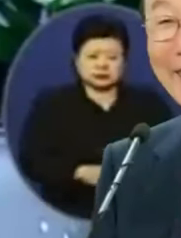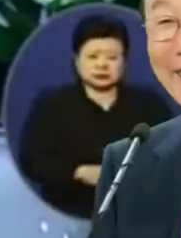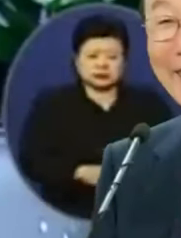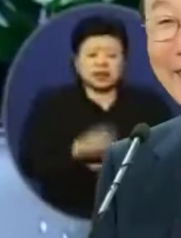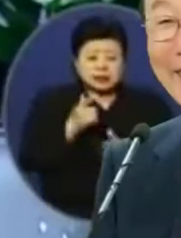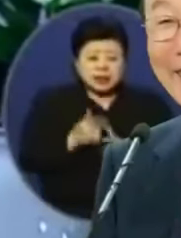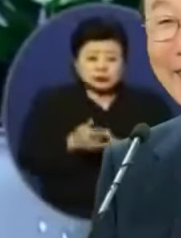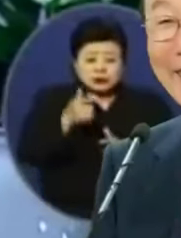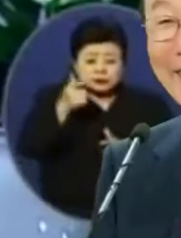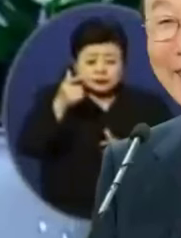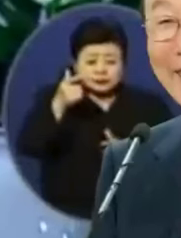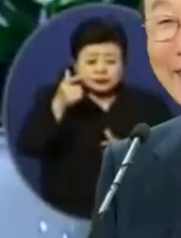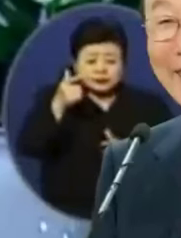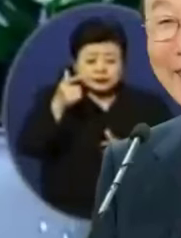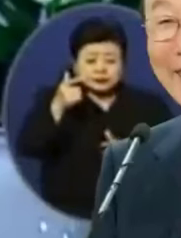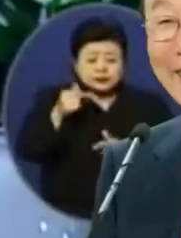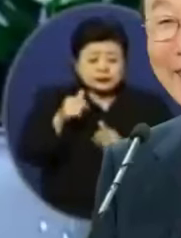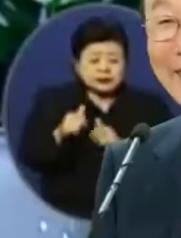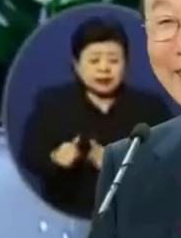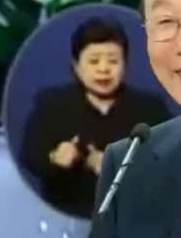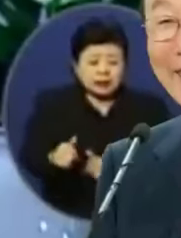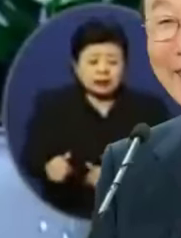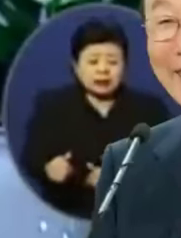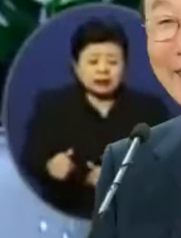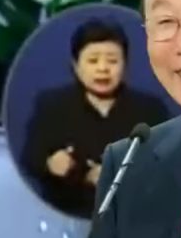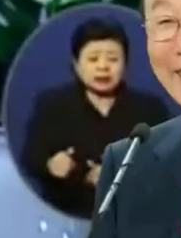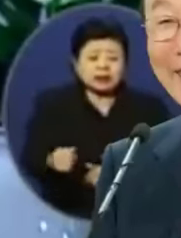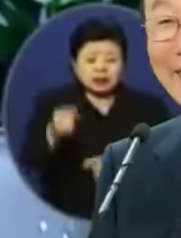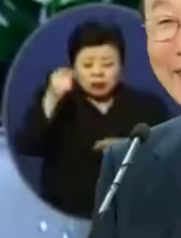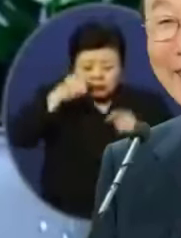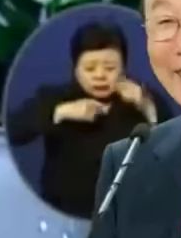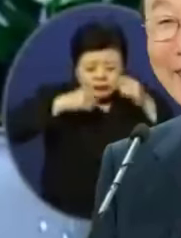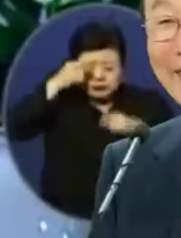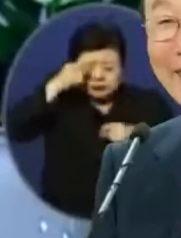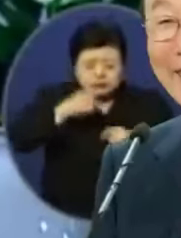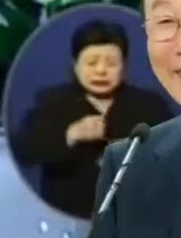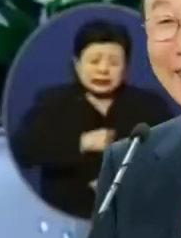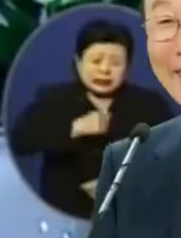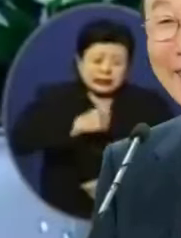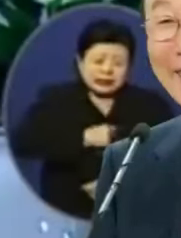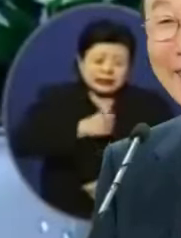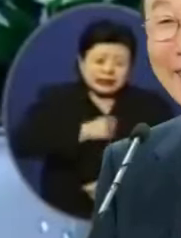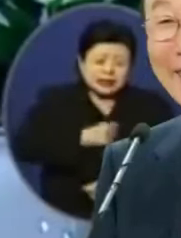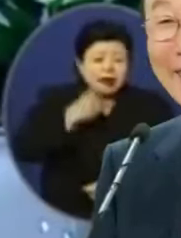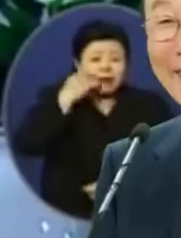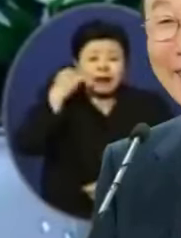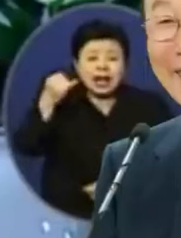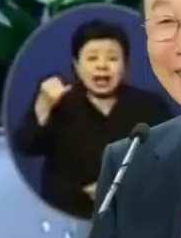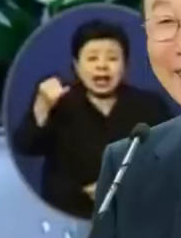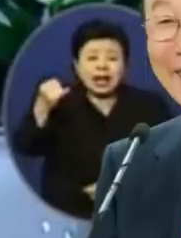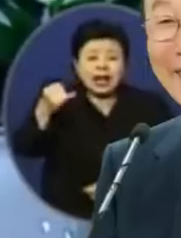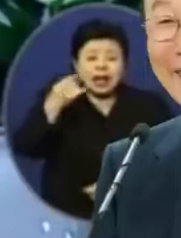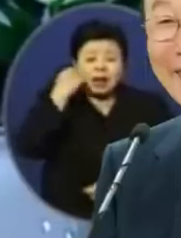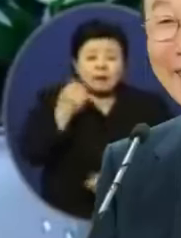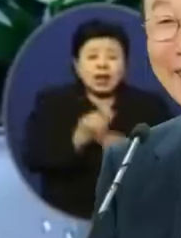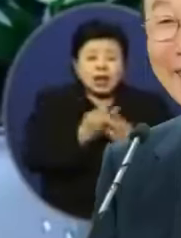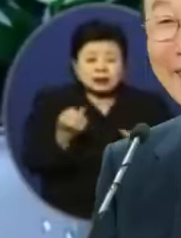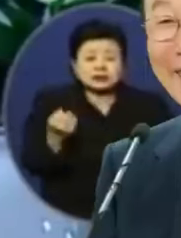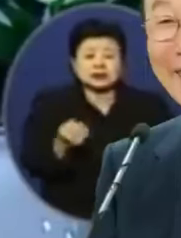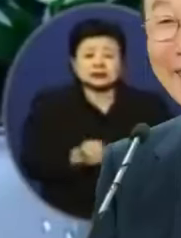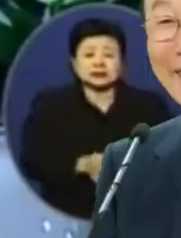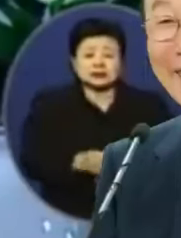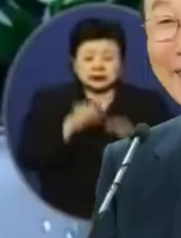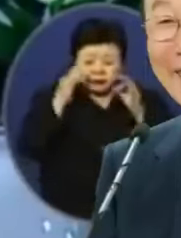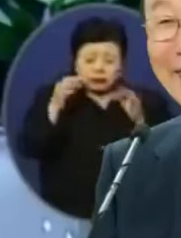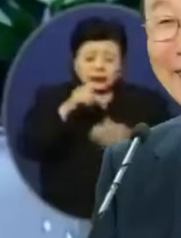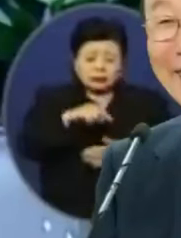그리고 예수님은 따라서 오며 울고 울고 가슴을 치는 그 어머니와 어머니의 형제들을 볼